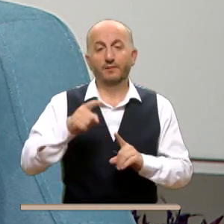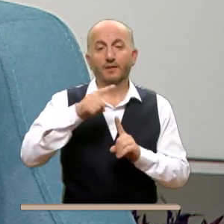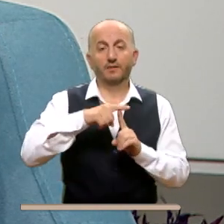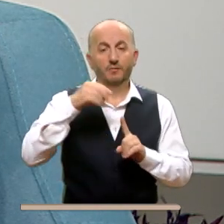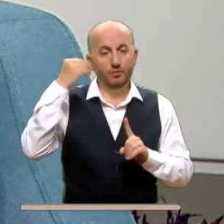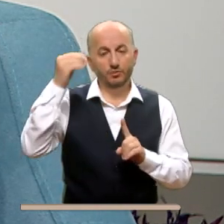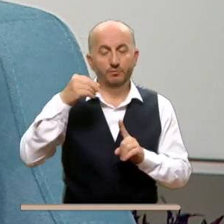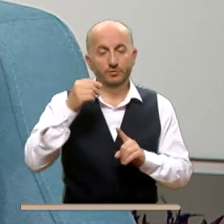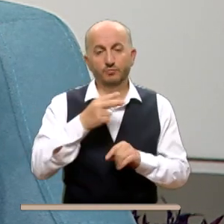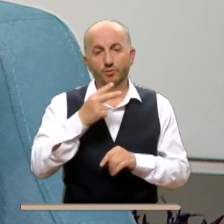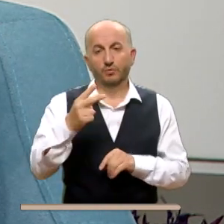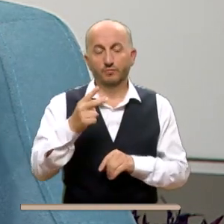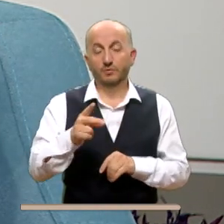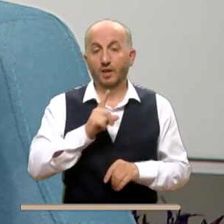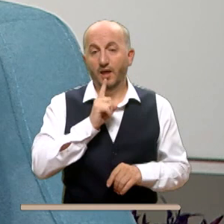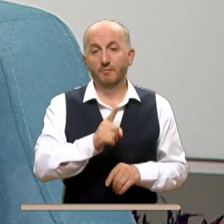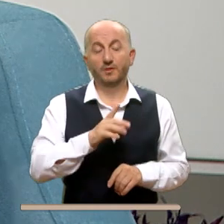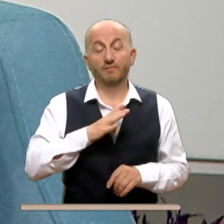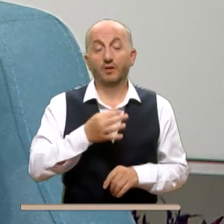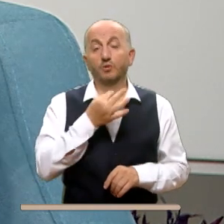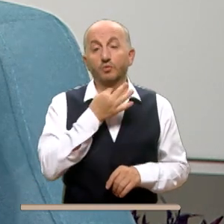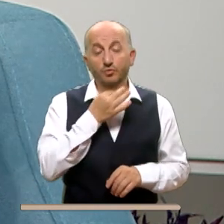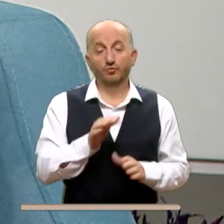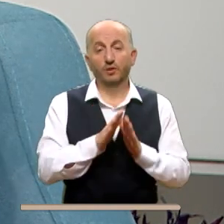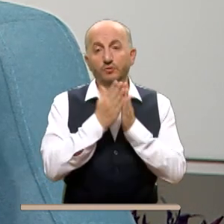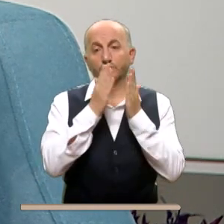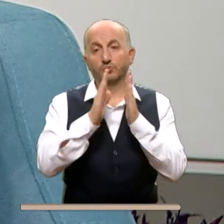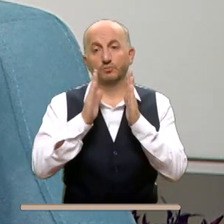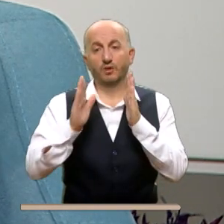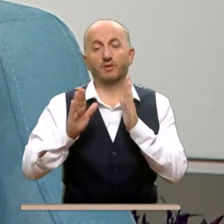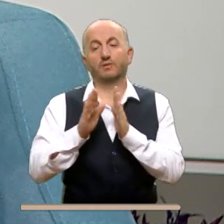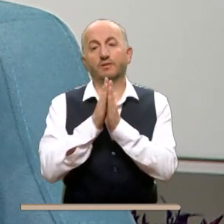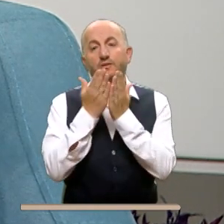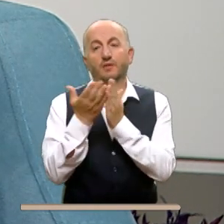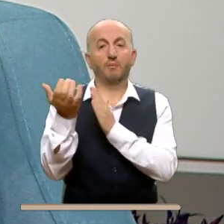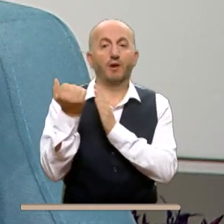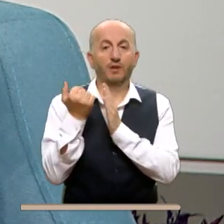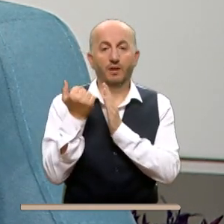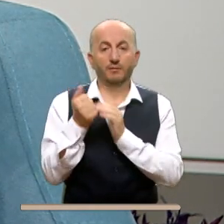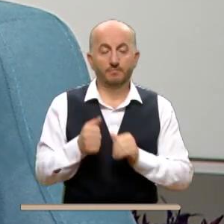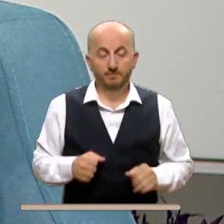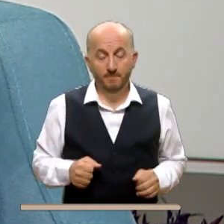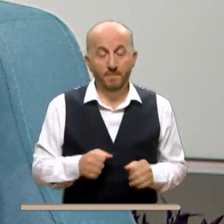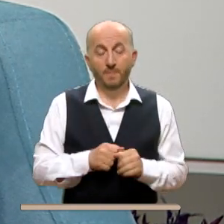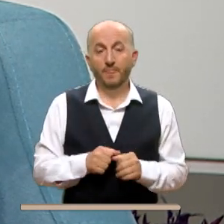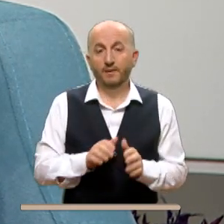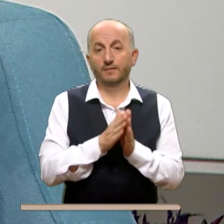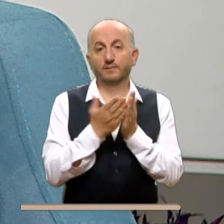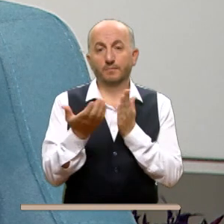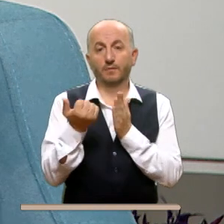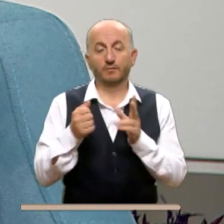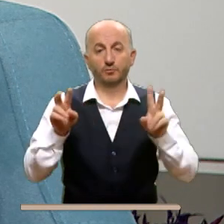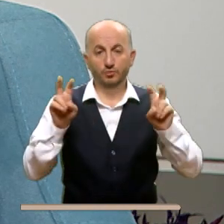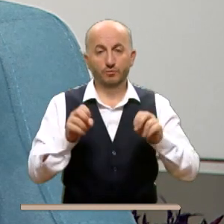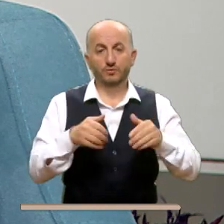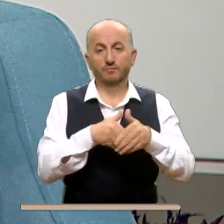da bu yönde talimatı var. Lütfen kütüphaneye kitap alalım. Doğru o. Yani kitap alımı konusunda